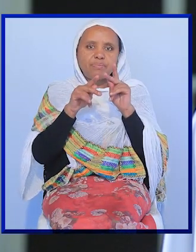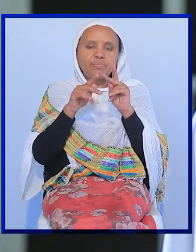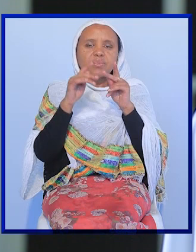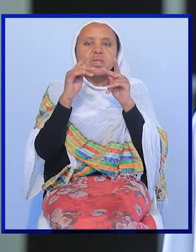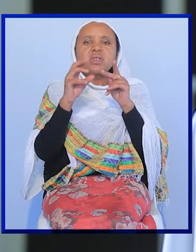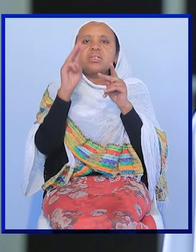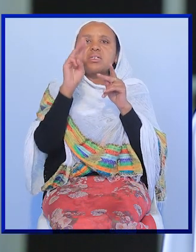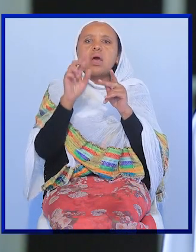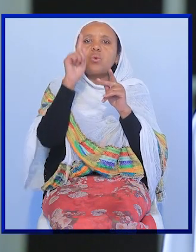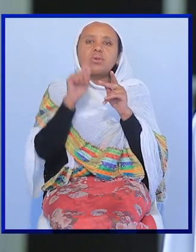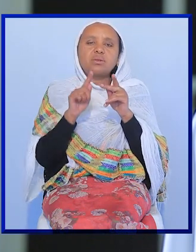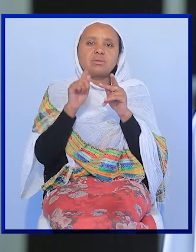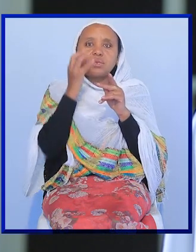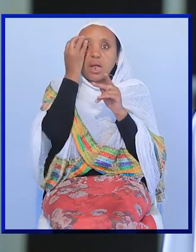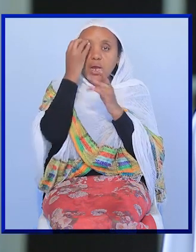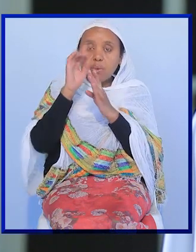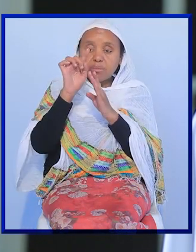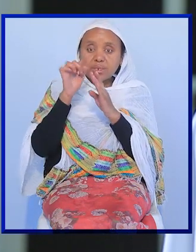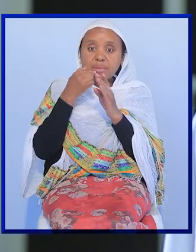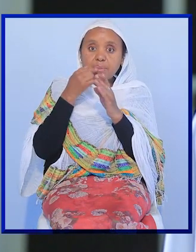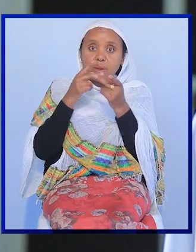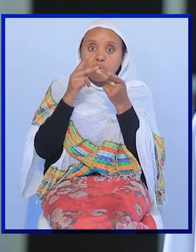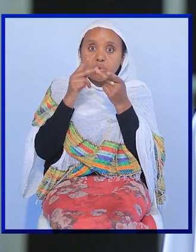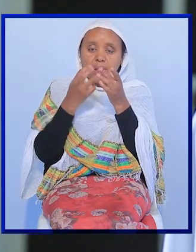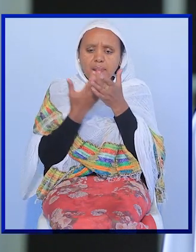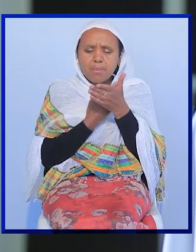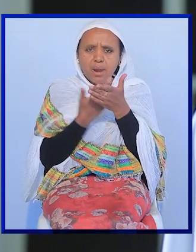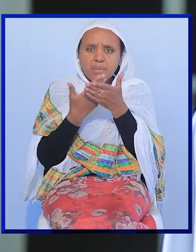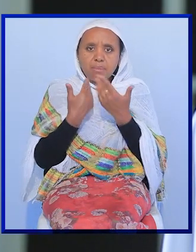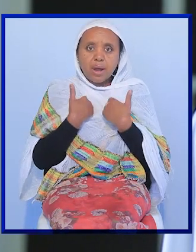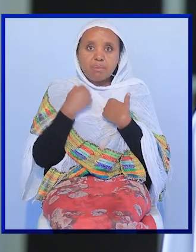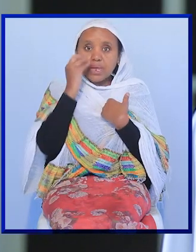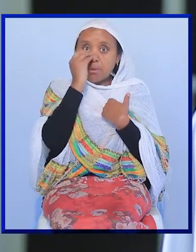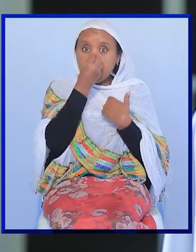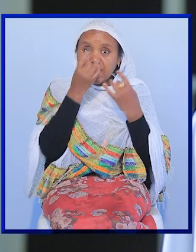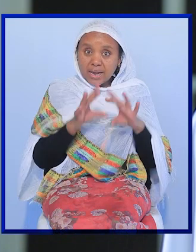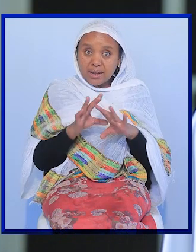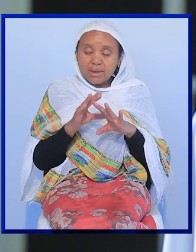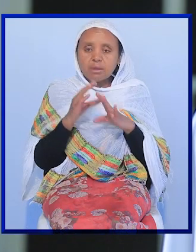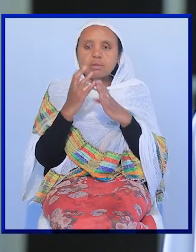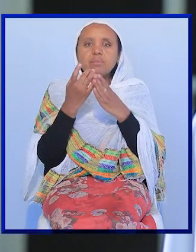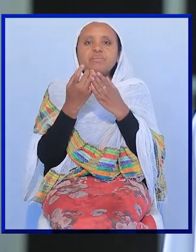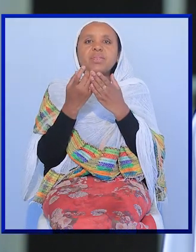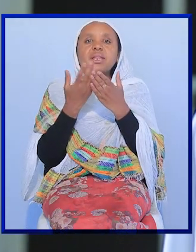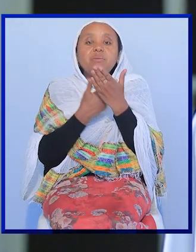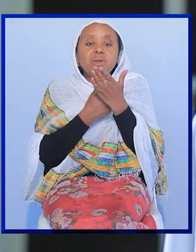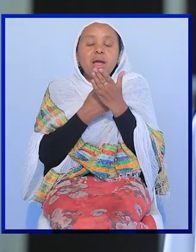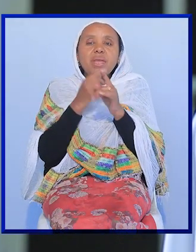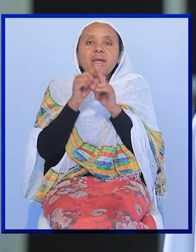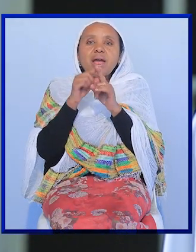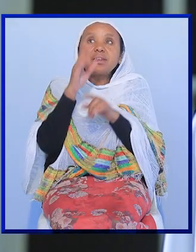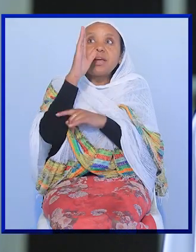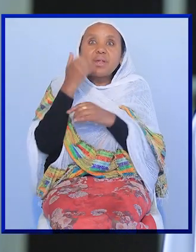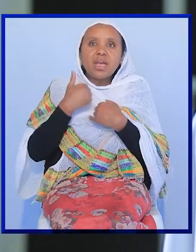ሳሮን የተባሉት እስራኤላውያን ልክ በዚያች ሳሮን በተባለችው ቦታ ልምላሜ ኖሮ አበባ እንደሌለ ልምላሜ የተባለው ቃለ እግዚአብሔር ኖሯቸው